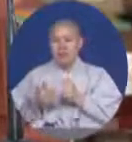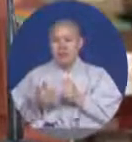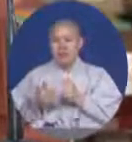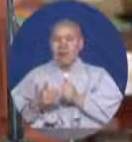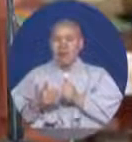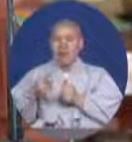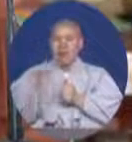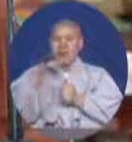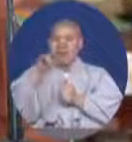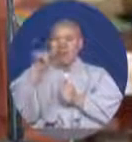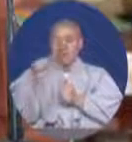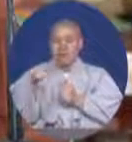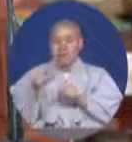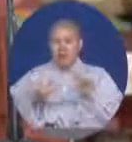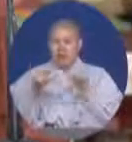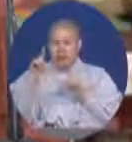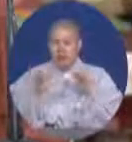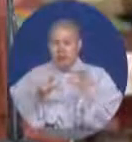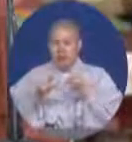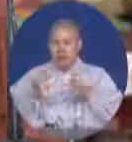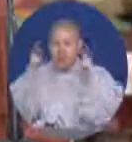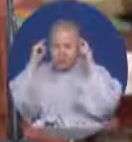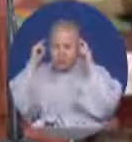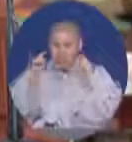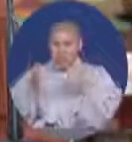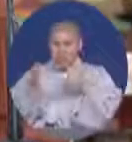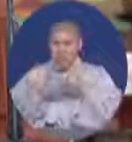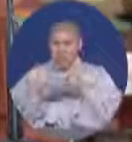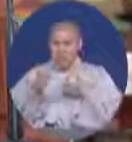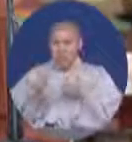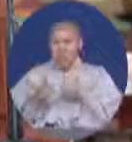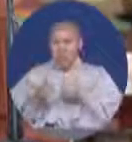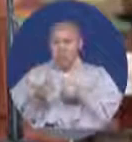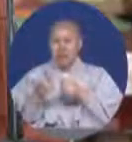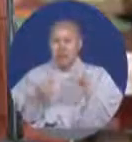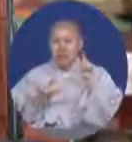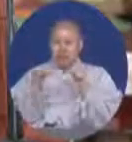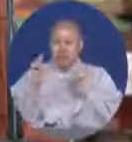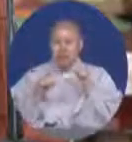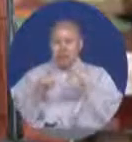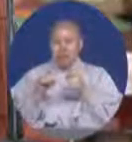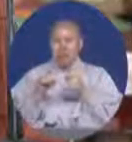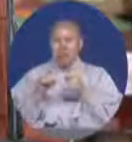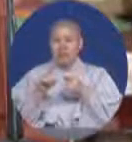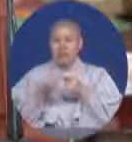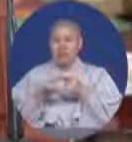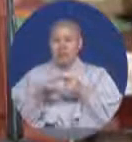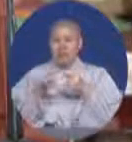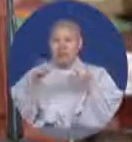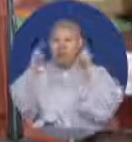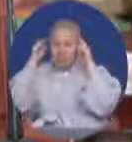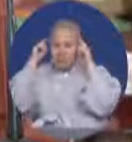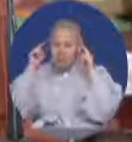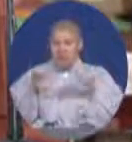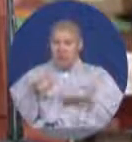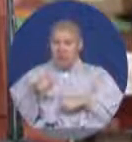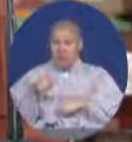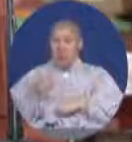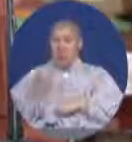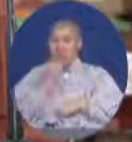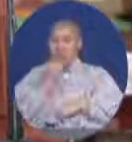그래서 이 색에 미해서, 이 형상에 미해서, 빛깔에